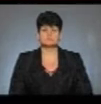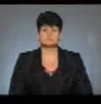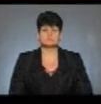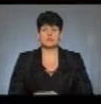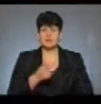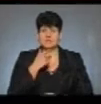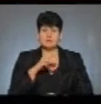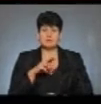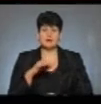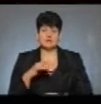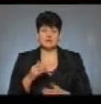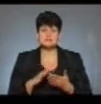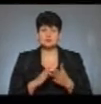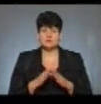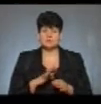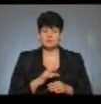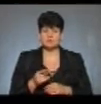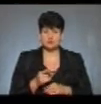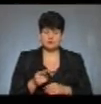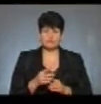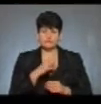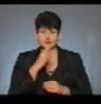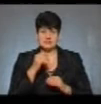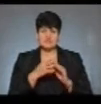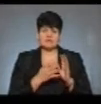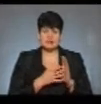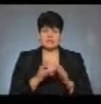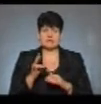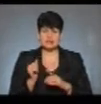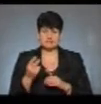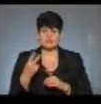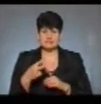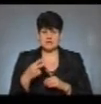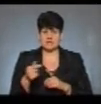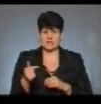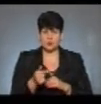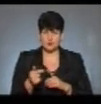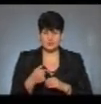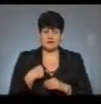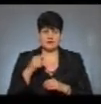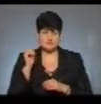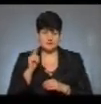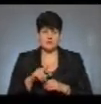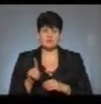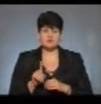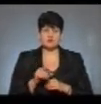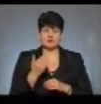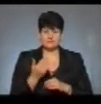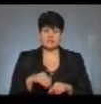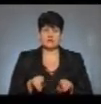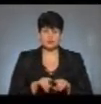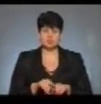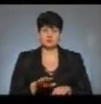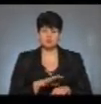Пане Михайле, яка ситуація відбувалася у Тернополі в ніч з 19 на 20 грудня? Я знаю, що ви також були